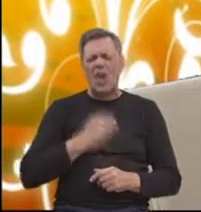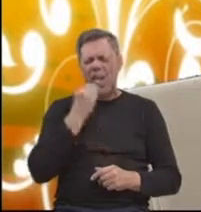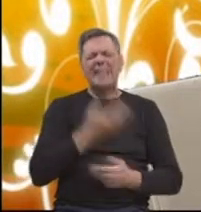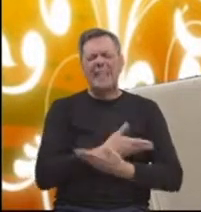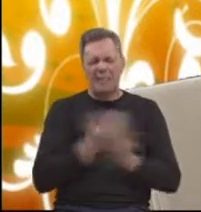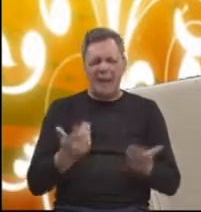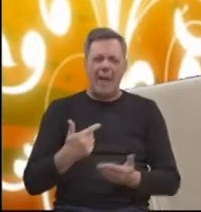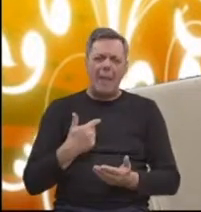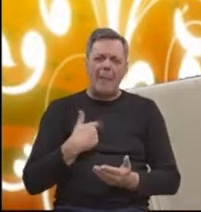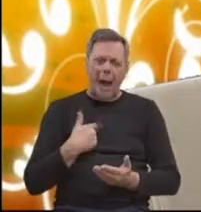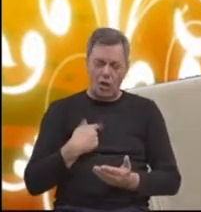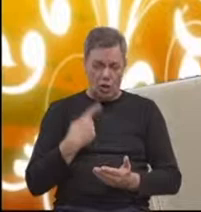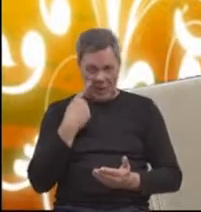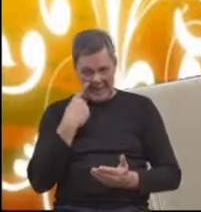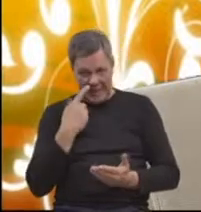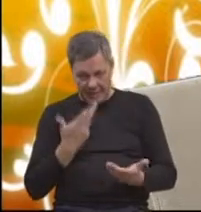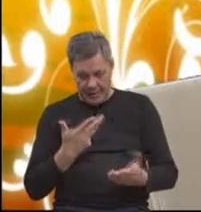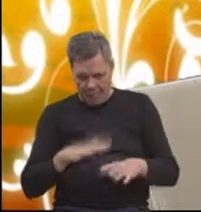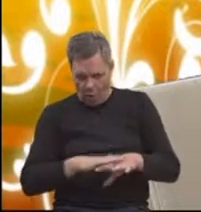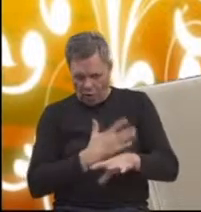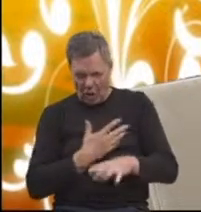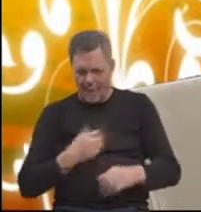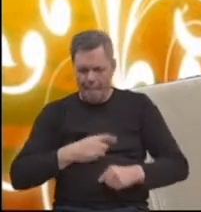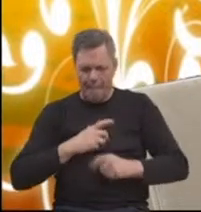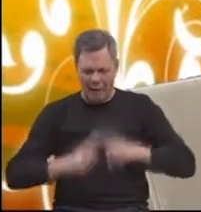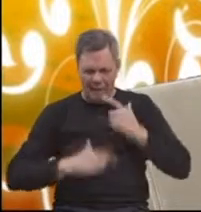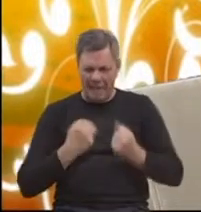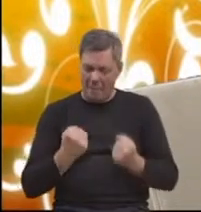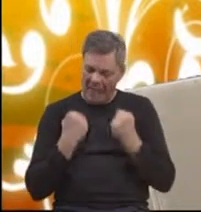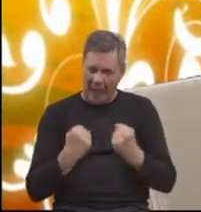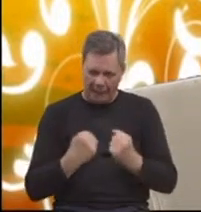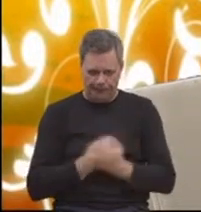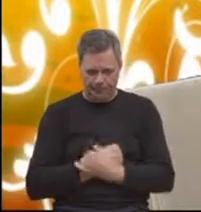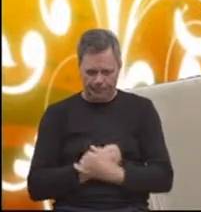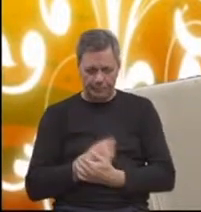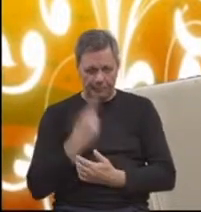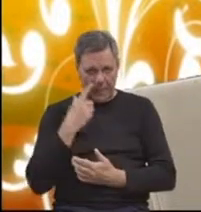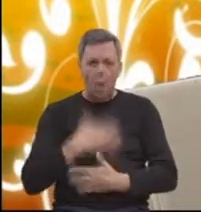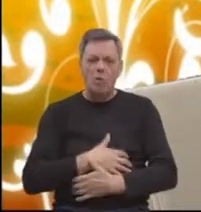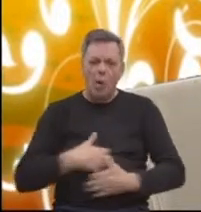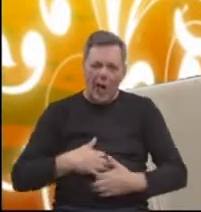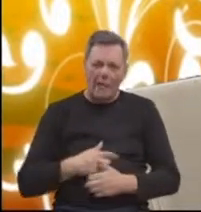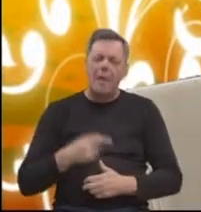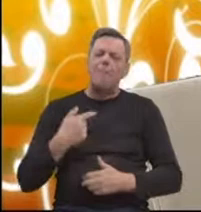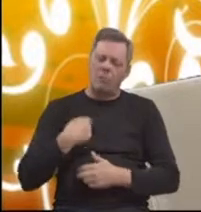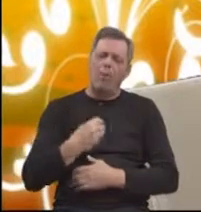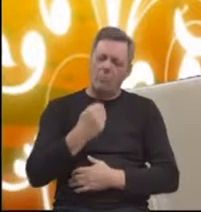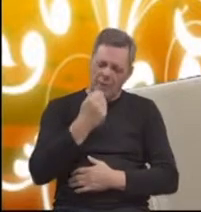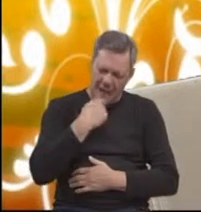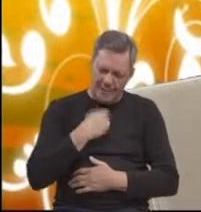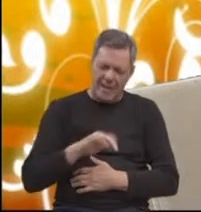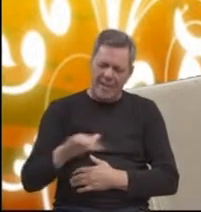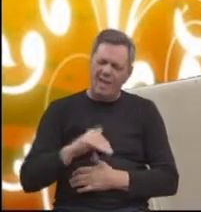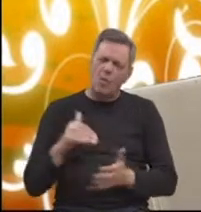Naš instinkt za preživljavanjem je toliko jak da ako smo gladni, mi ćemo jesti. Znači,